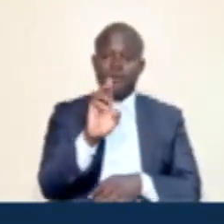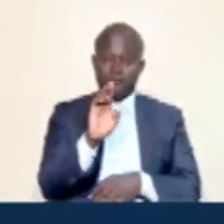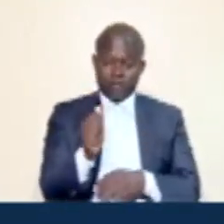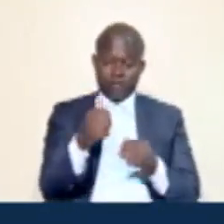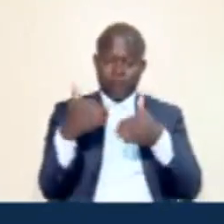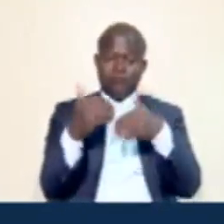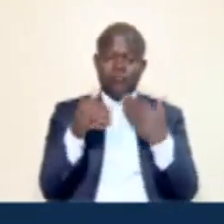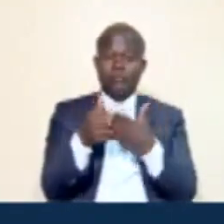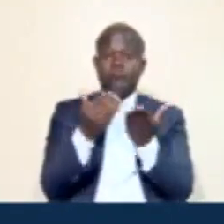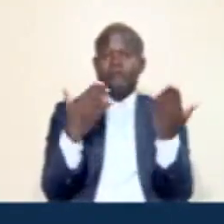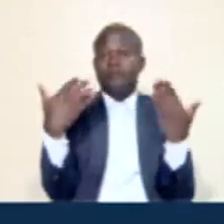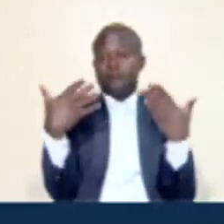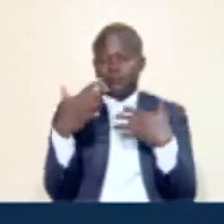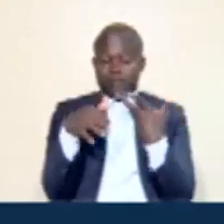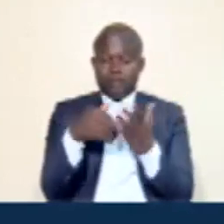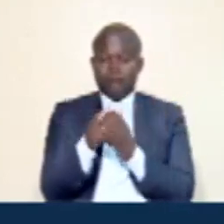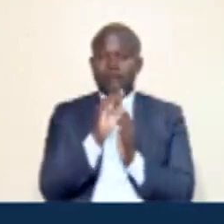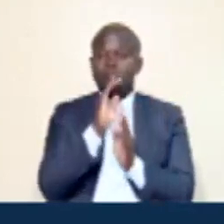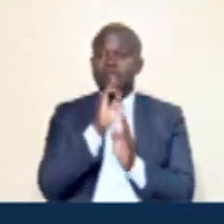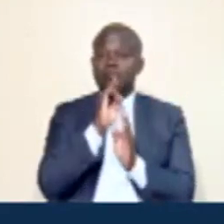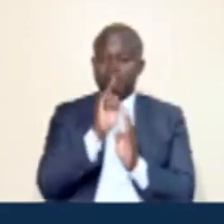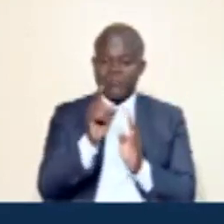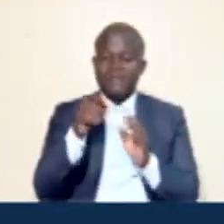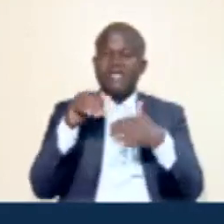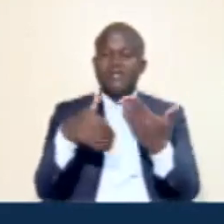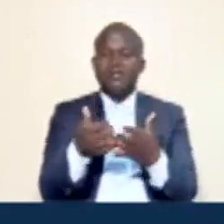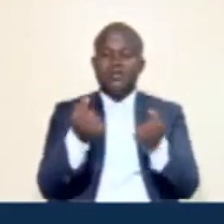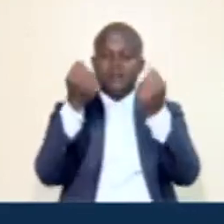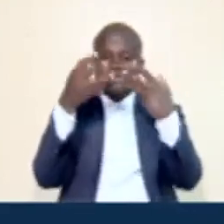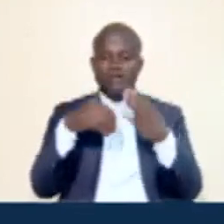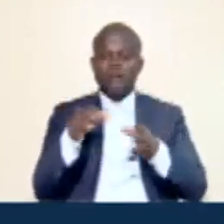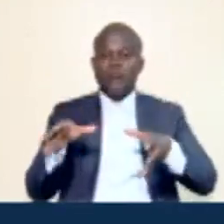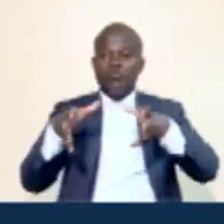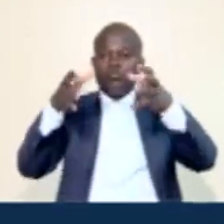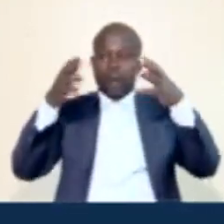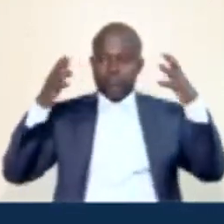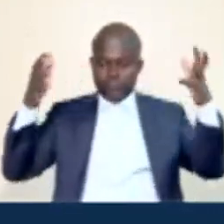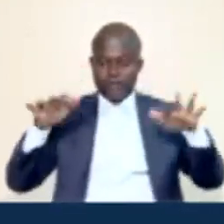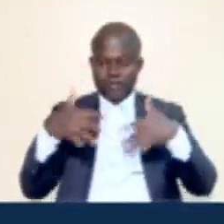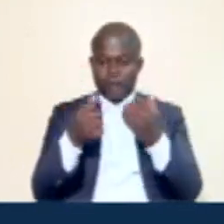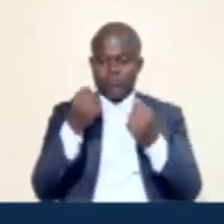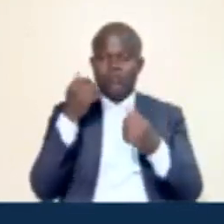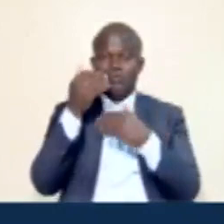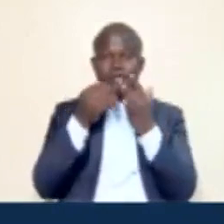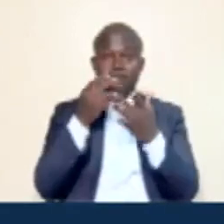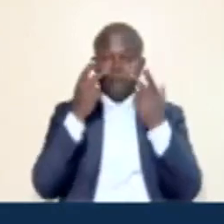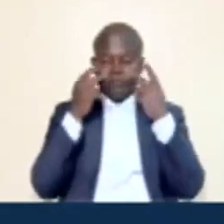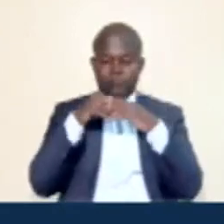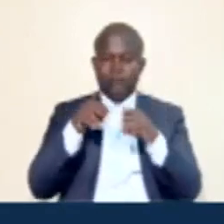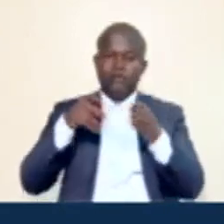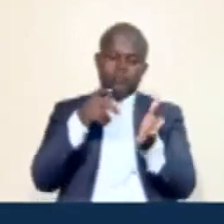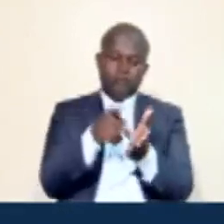ipapuro tukareba specifications baguhaye cyangwa se ipoto irareshya gute ifite umubyimba ingana gute twabara kubona urwo rushya